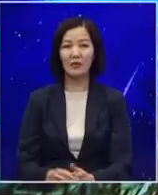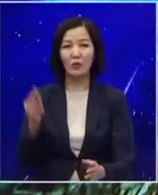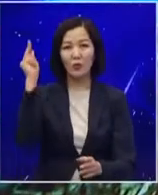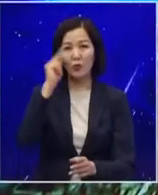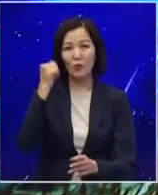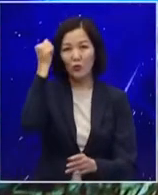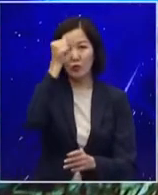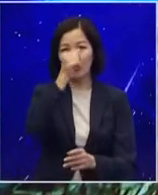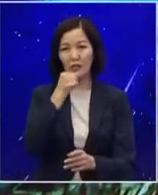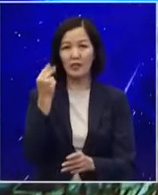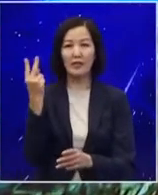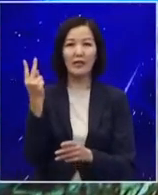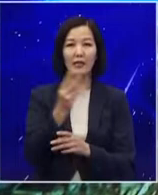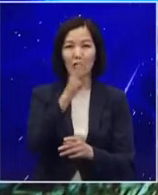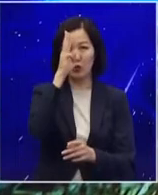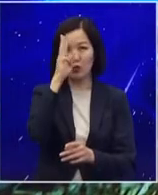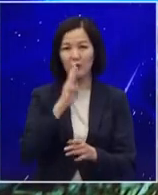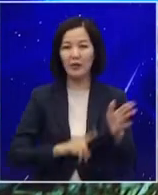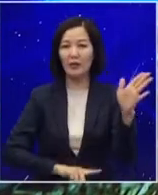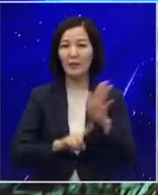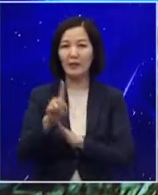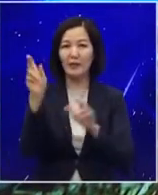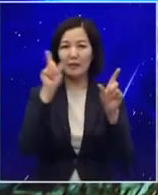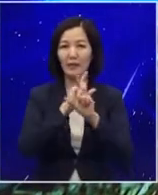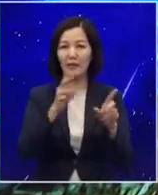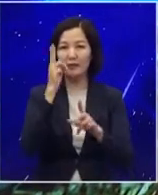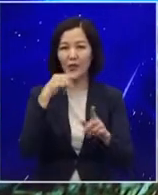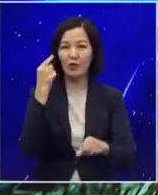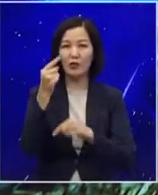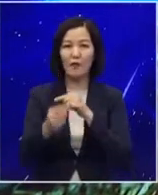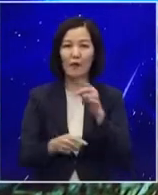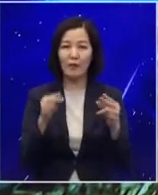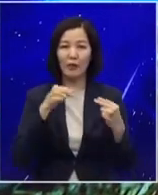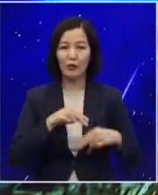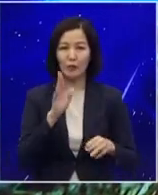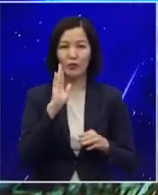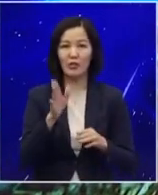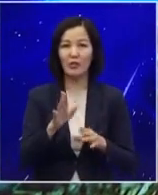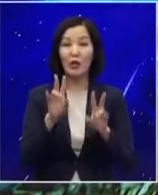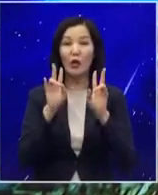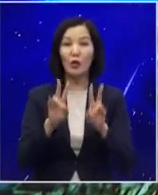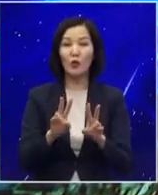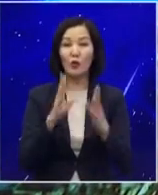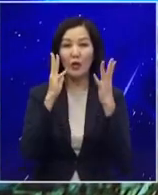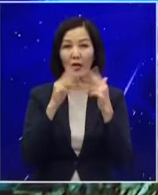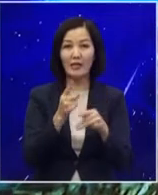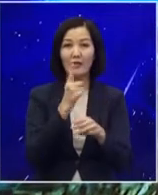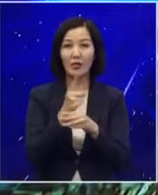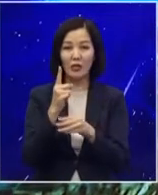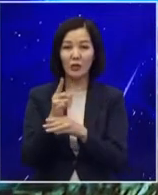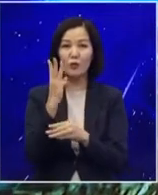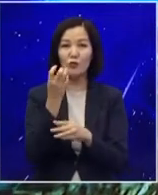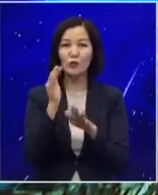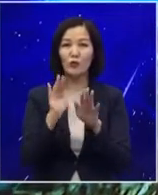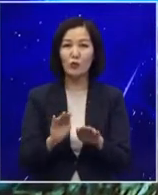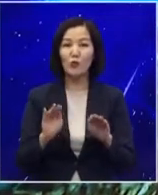Оқу жылының 2-90-нан бастап мектептер дәстүрлі форматта жұмыс жасайды. Алайда оқушылар саны шектеулі, 300 оқушыға рұқсат